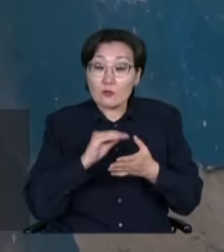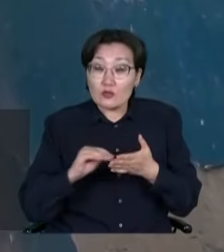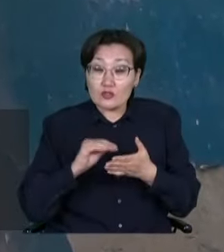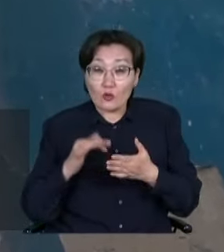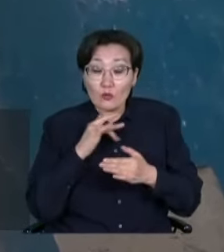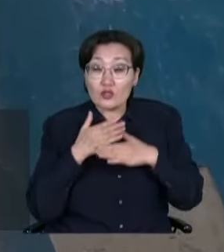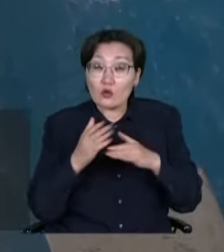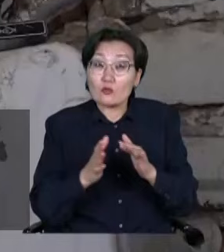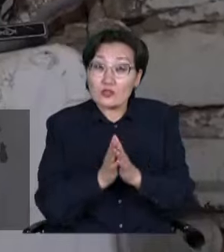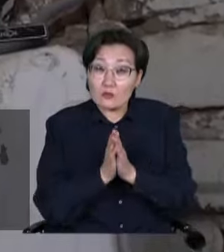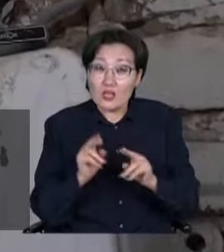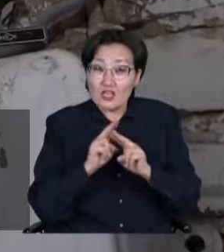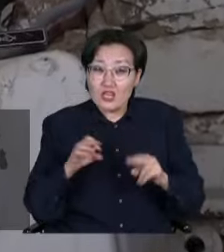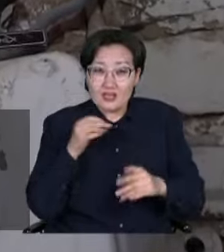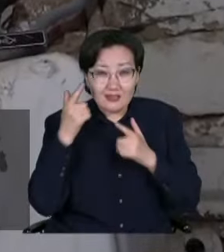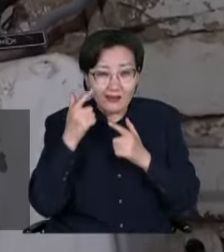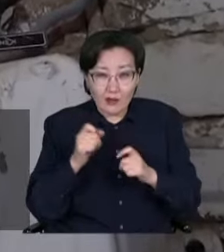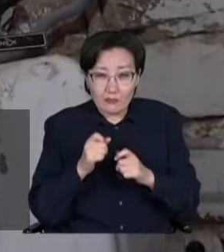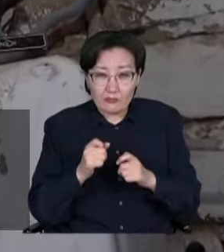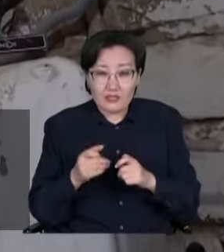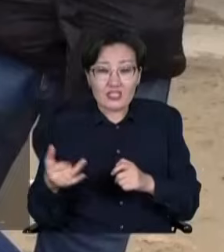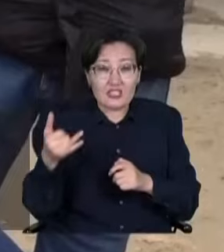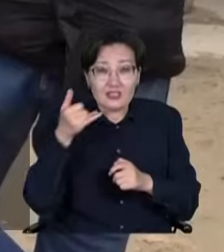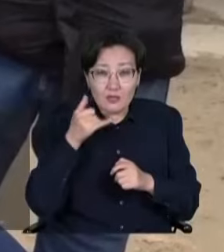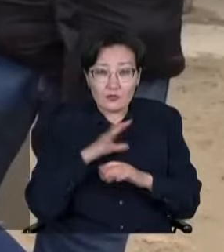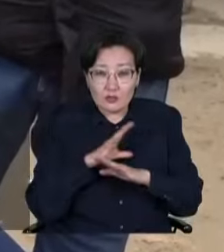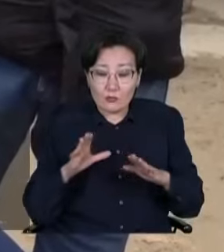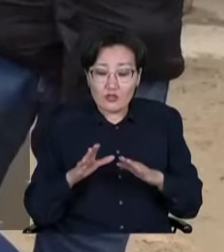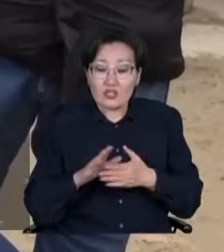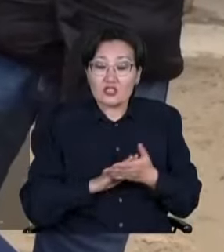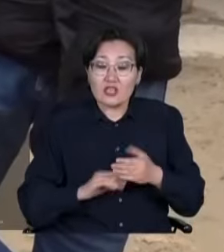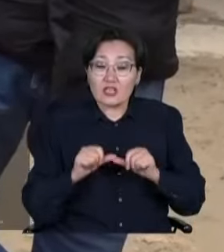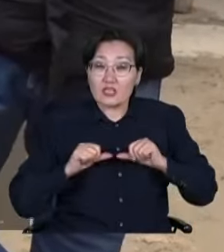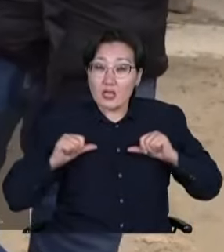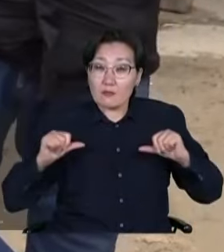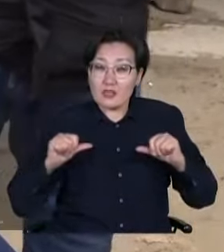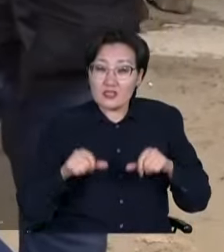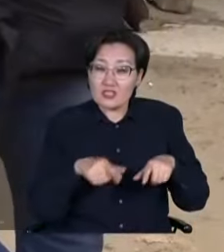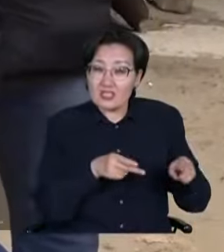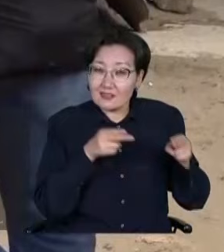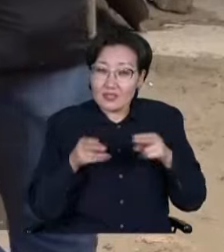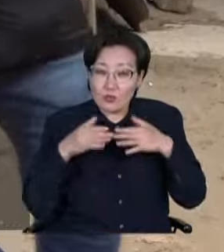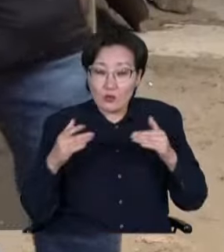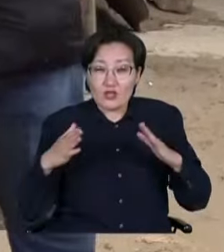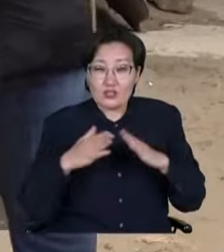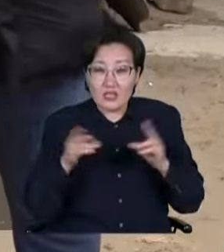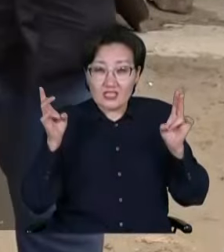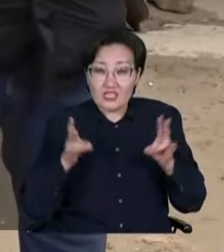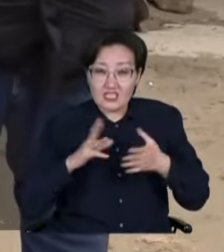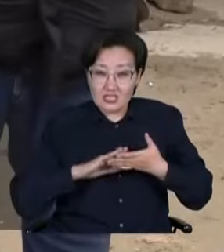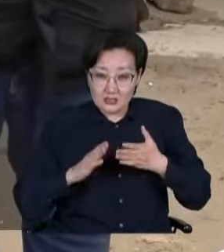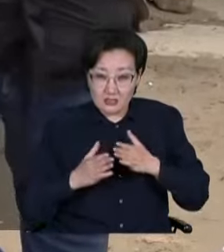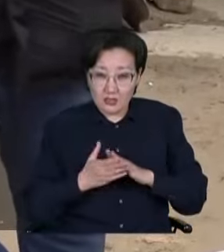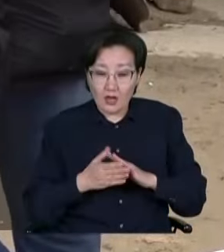рет көмек сұрасақ та ешкім хабарласпады дейді ашынған тұрғындар. Ешқандай келген комиссия жоқ. Үйіміз деген аварийный